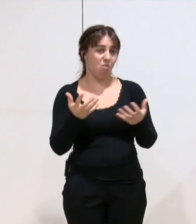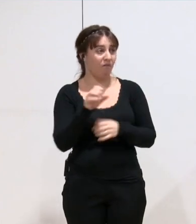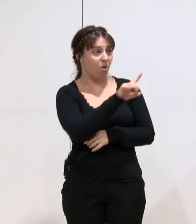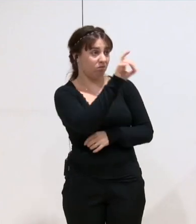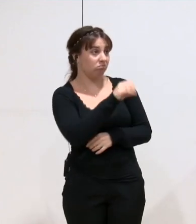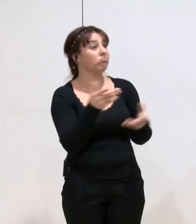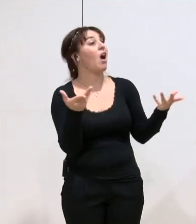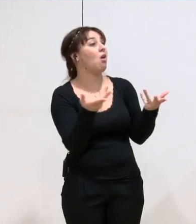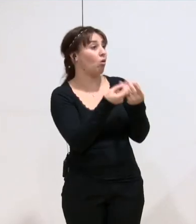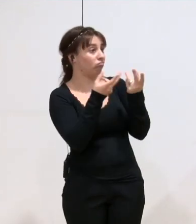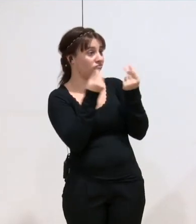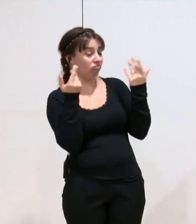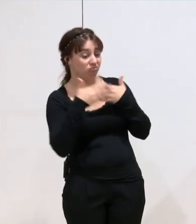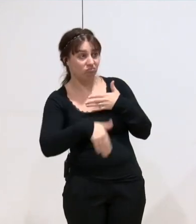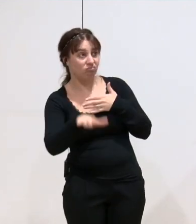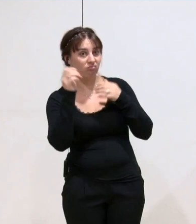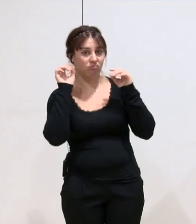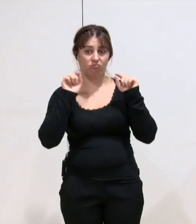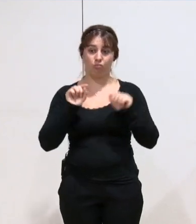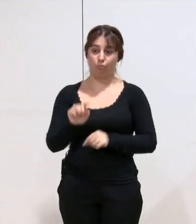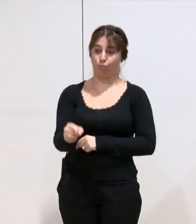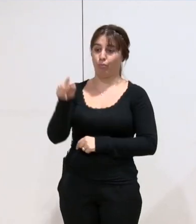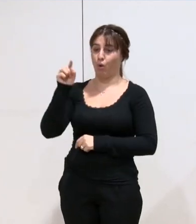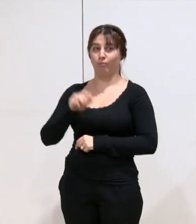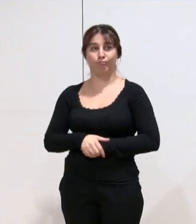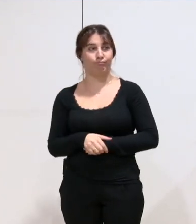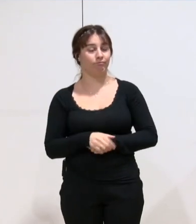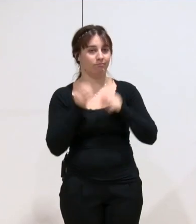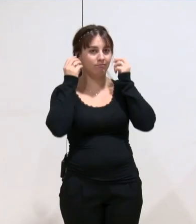envie de vous poser. Point barre, voilà.